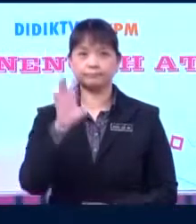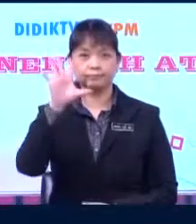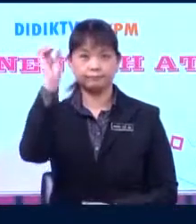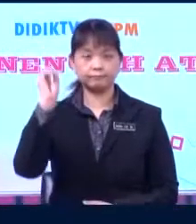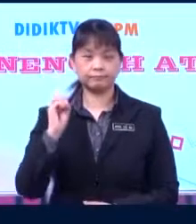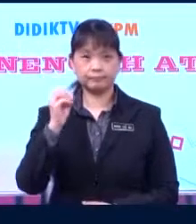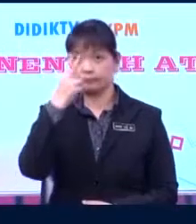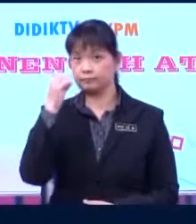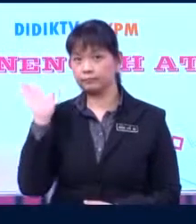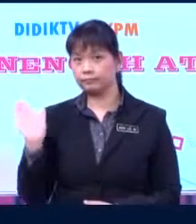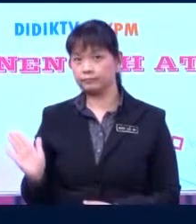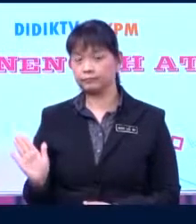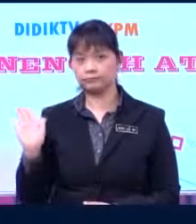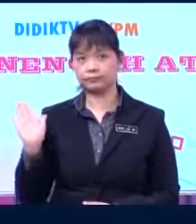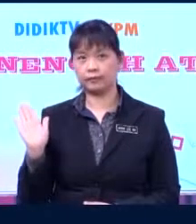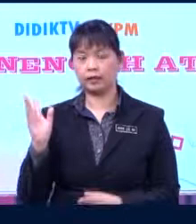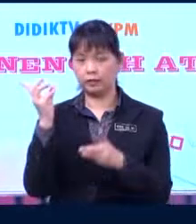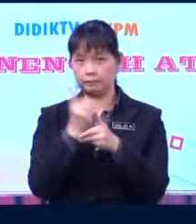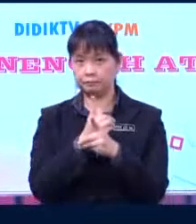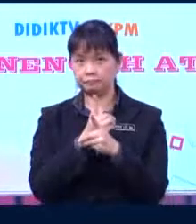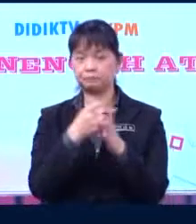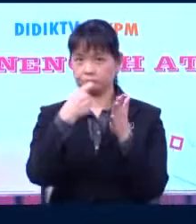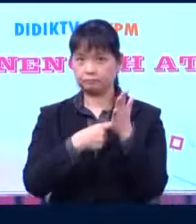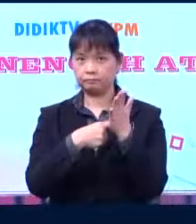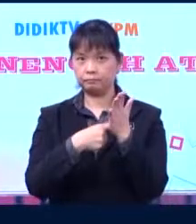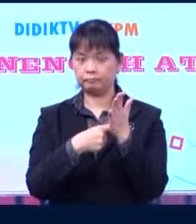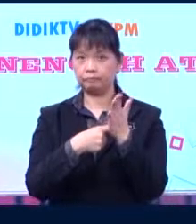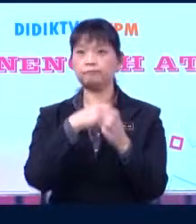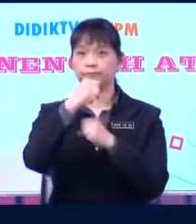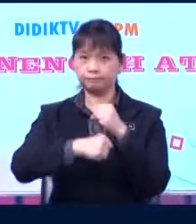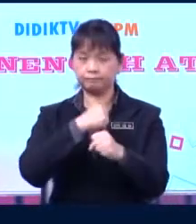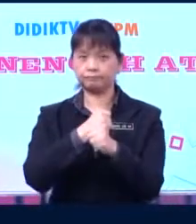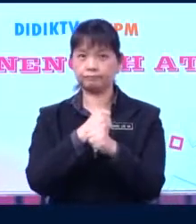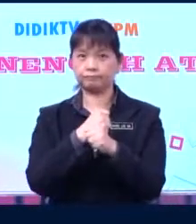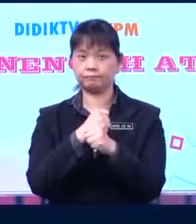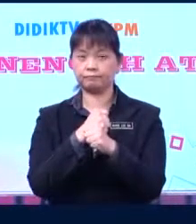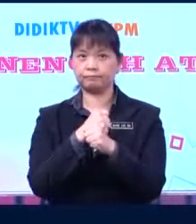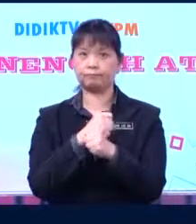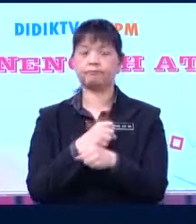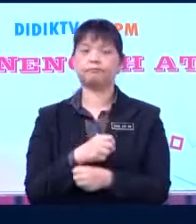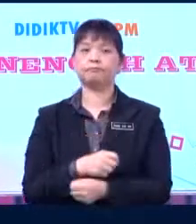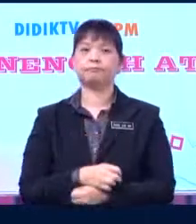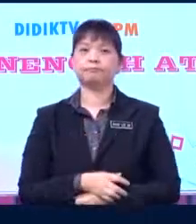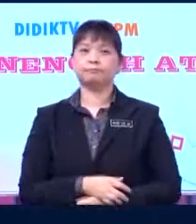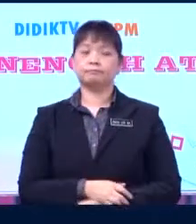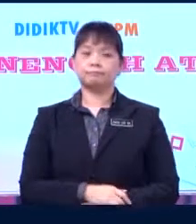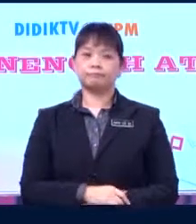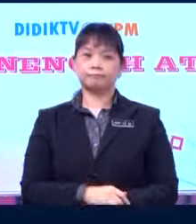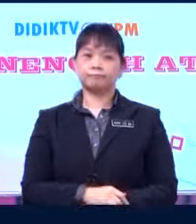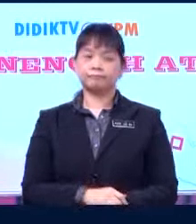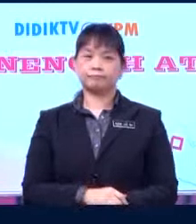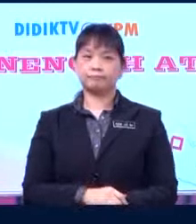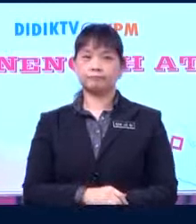551 darat dengan nilai tahunan natalnya tahunnya memilih ente boleh Glutax kesalah Oke sama